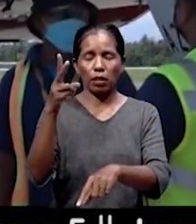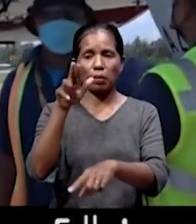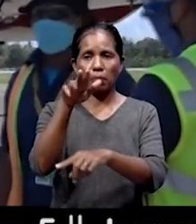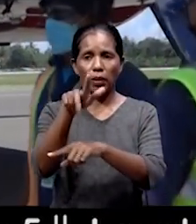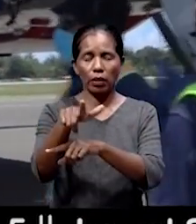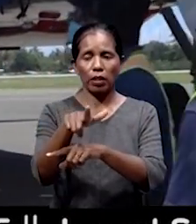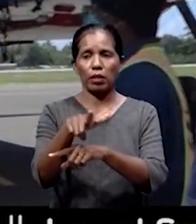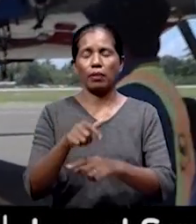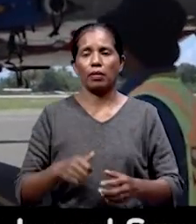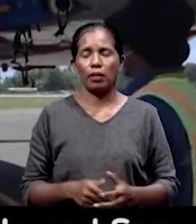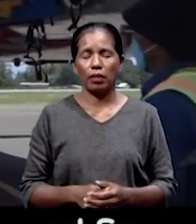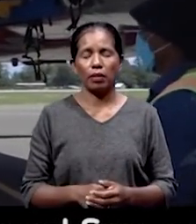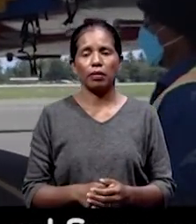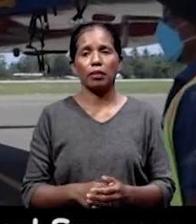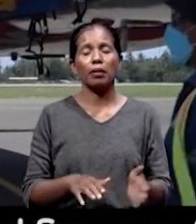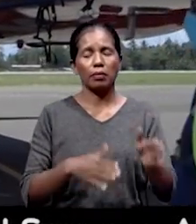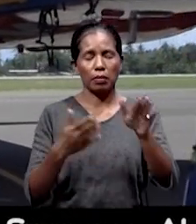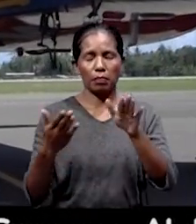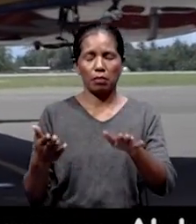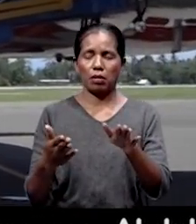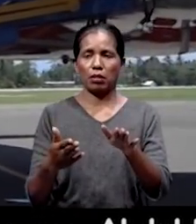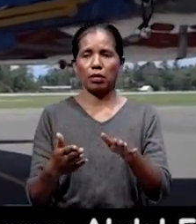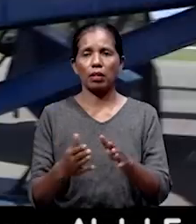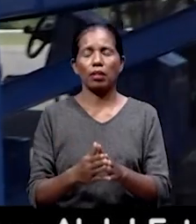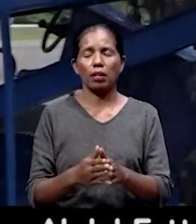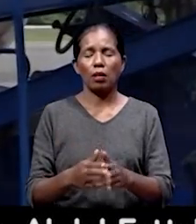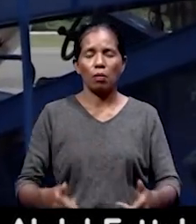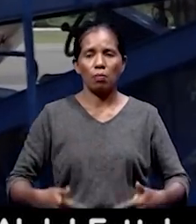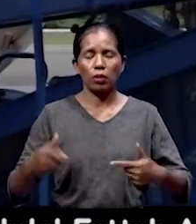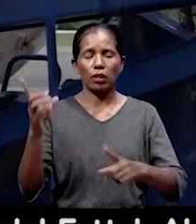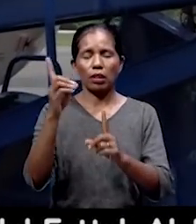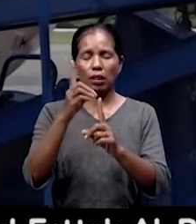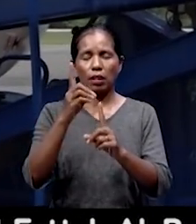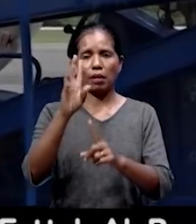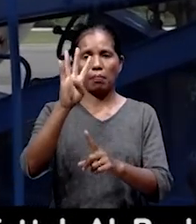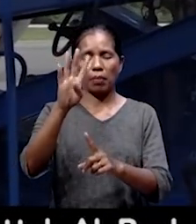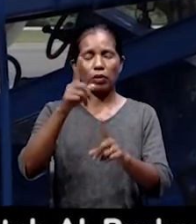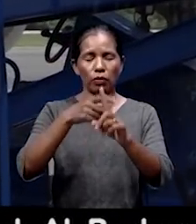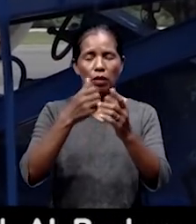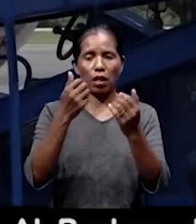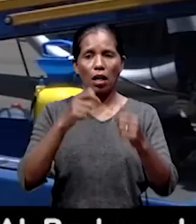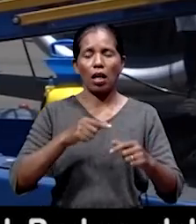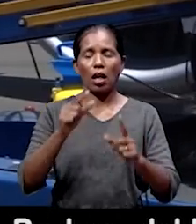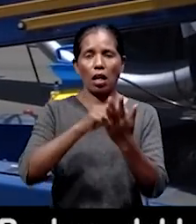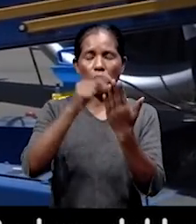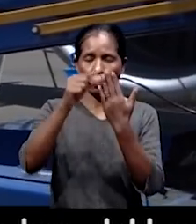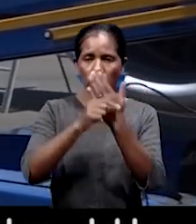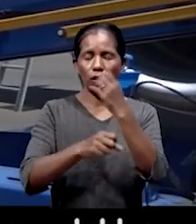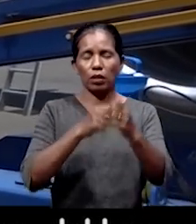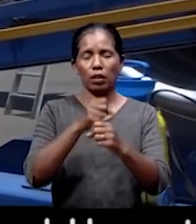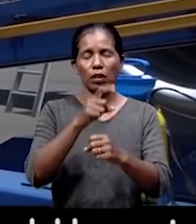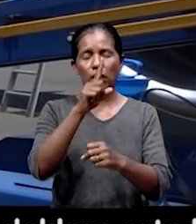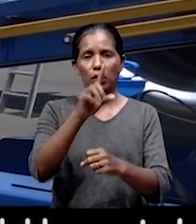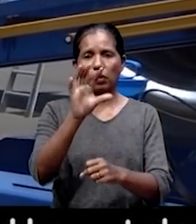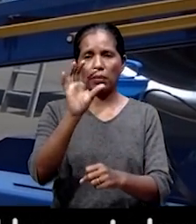Air Asia. Mati bian Djafar Bin Amude Alkatiri mori sia loron hat fulan Agosto tinen riung ida tu sia hat nulu resin